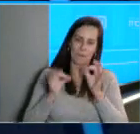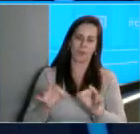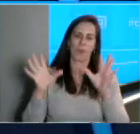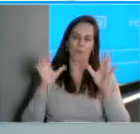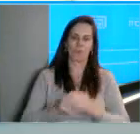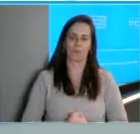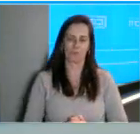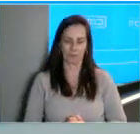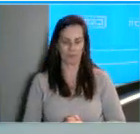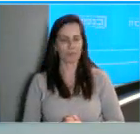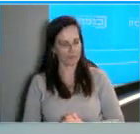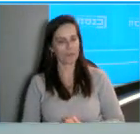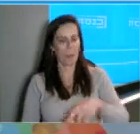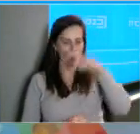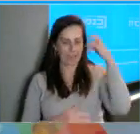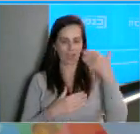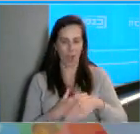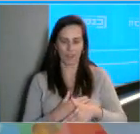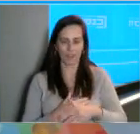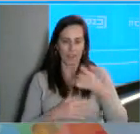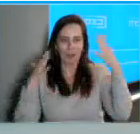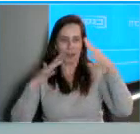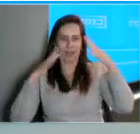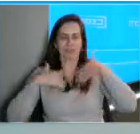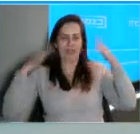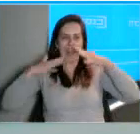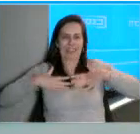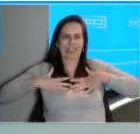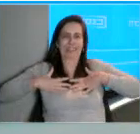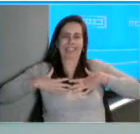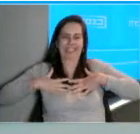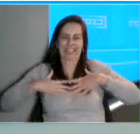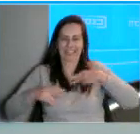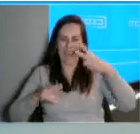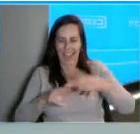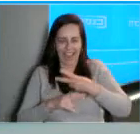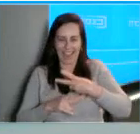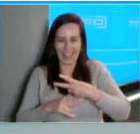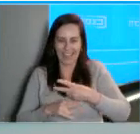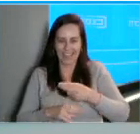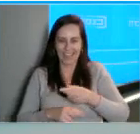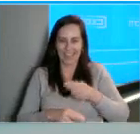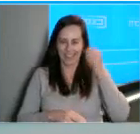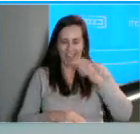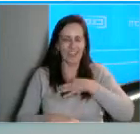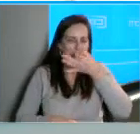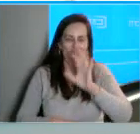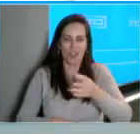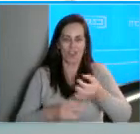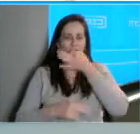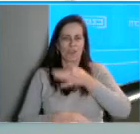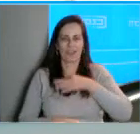בדיוק. עודד. כן. בקיץ האחרון. משה, אתה מלחיץ אותי. זה מאוד מלחיץ אותי. אני רגיל להיות מראיין, לא מרועיין. כן.